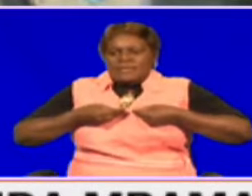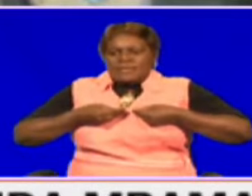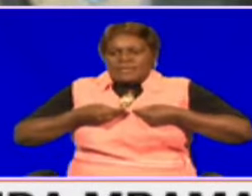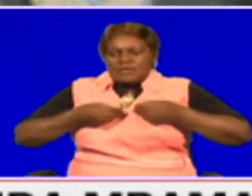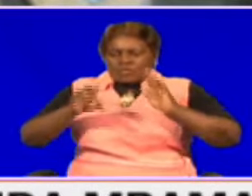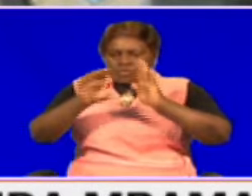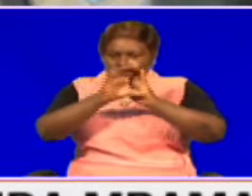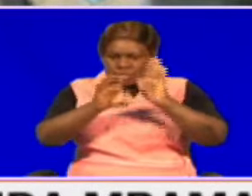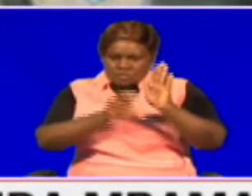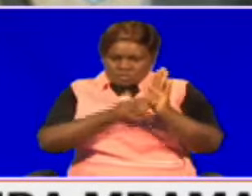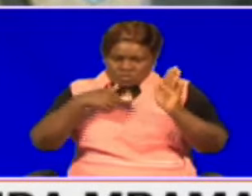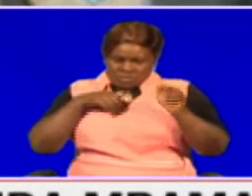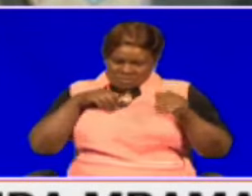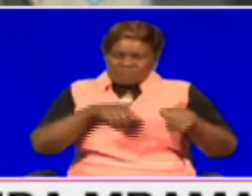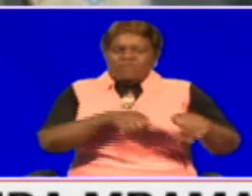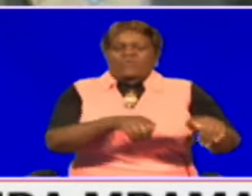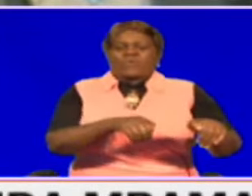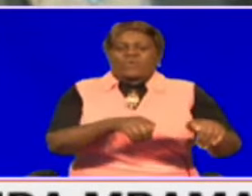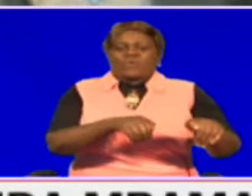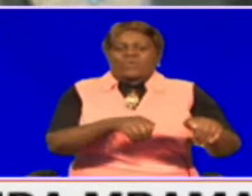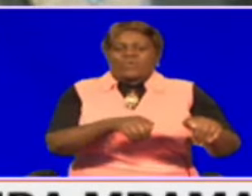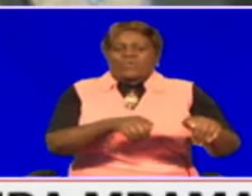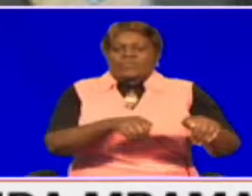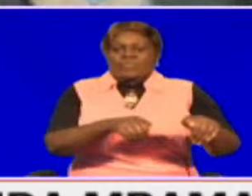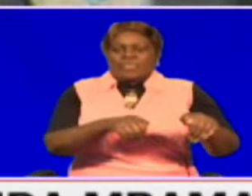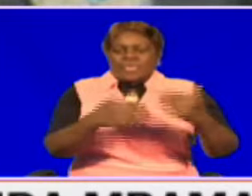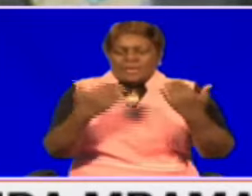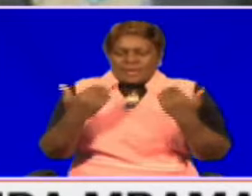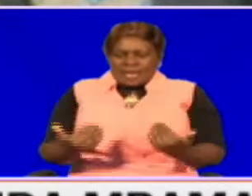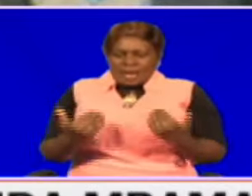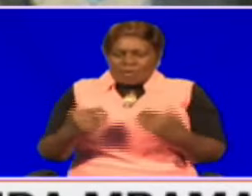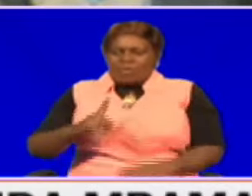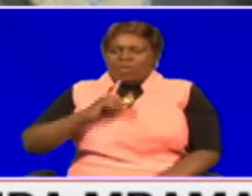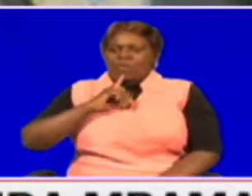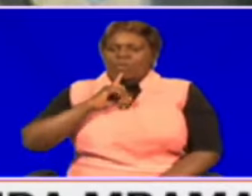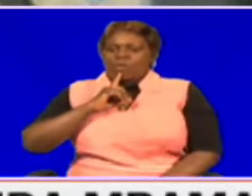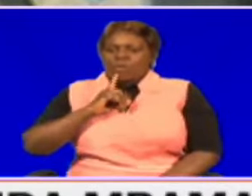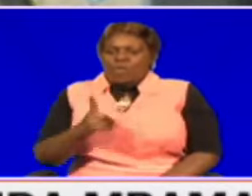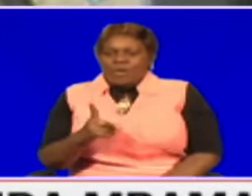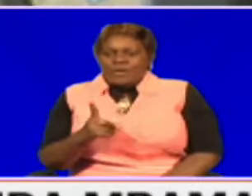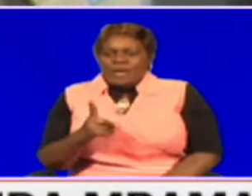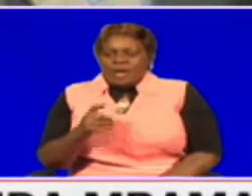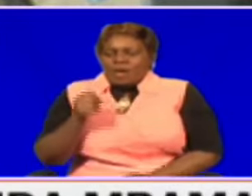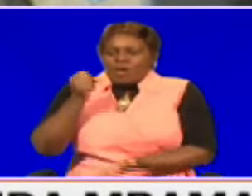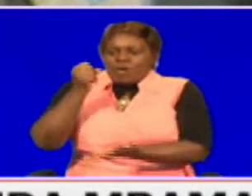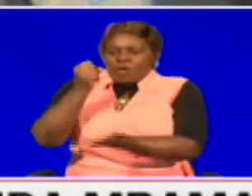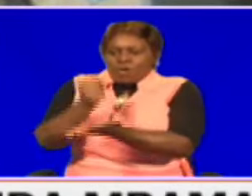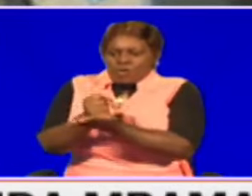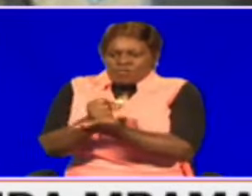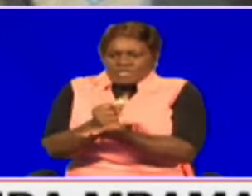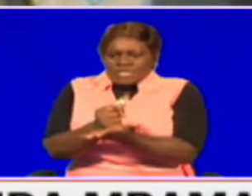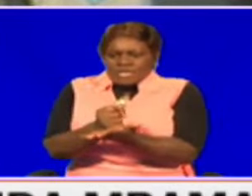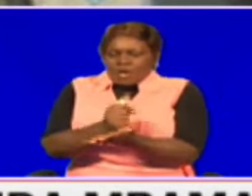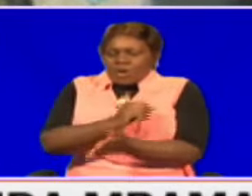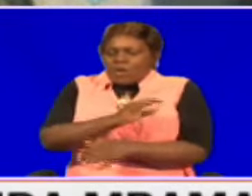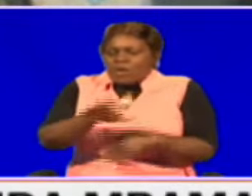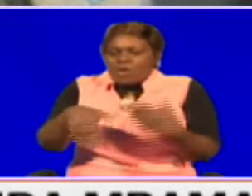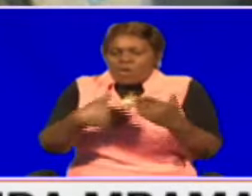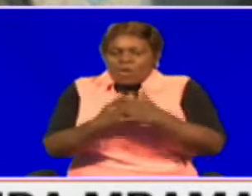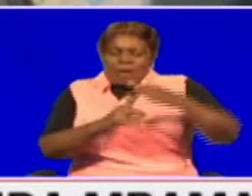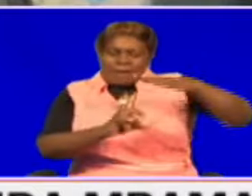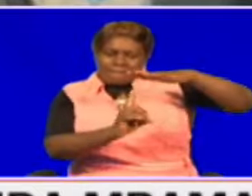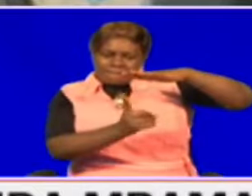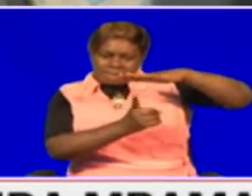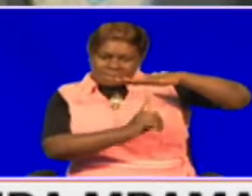under the Constitution of Kenya, I have directed that the offices of all